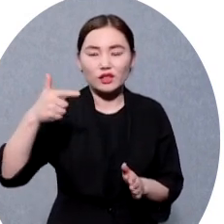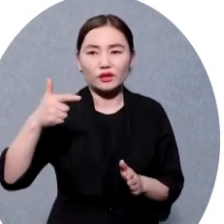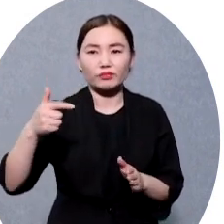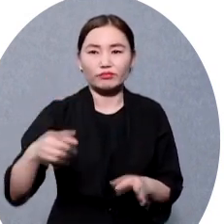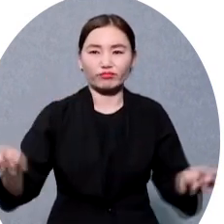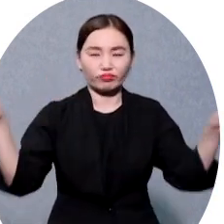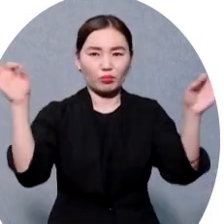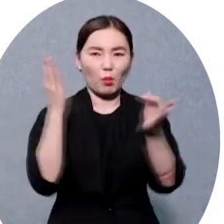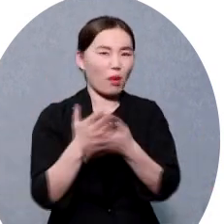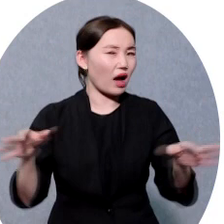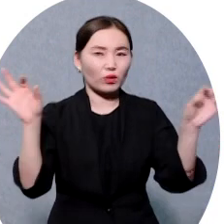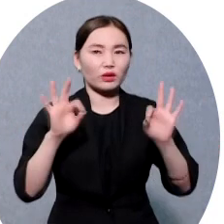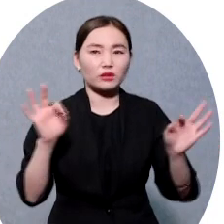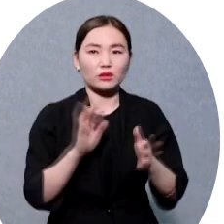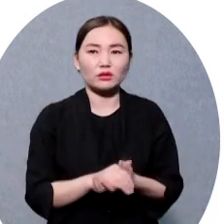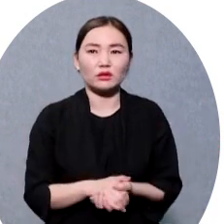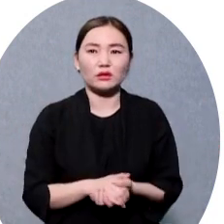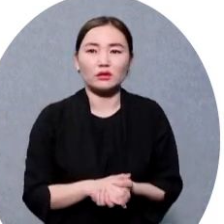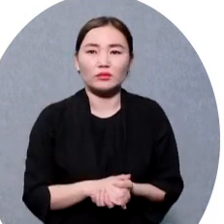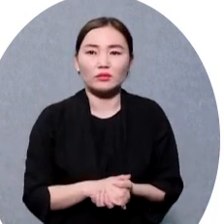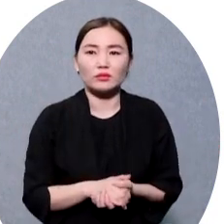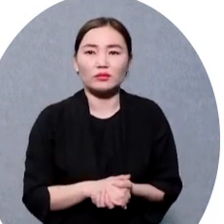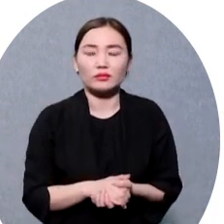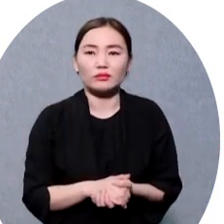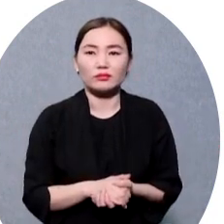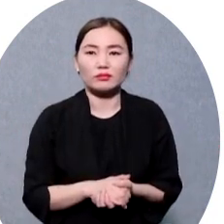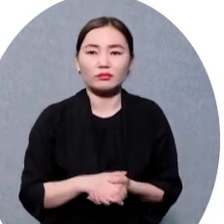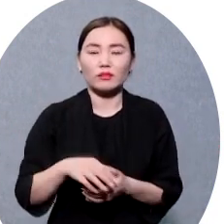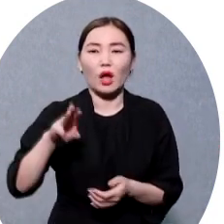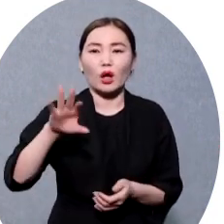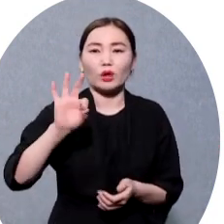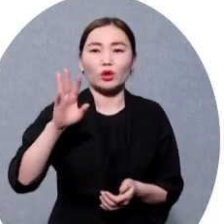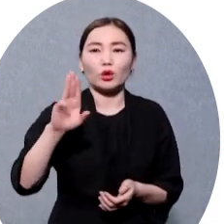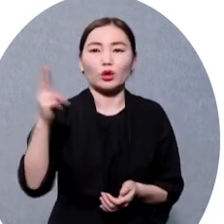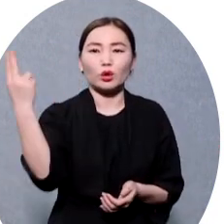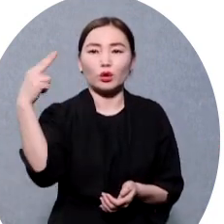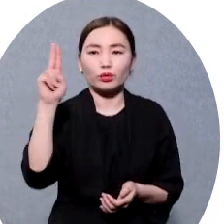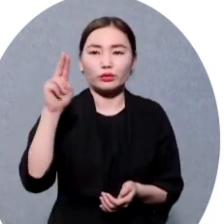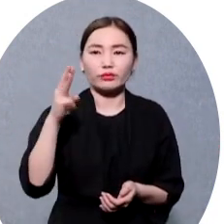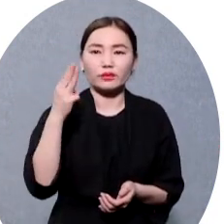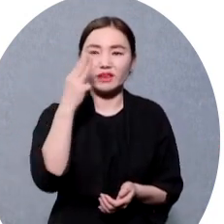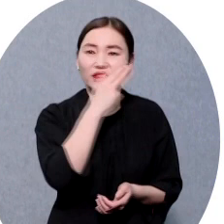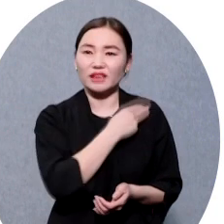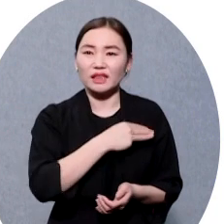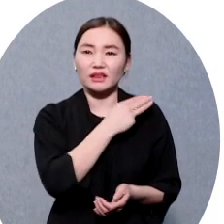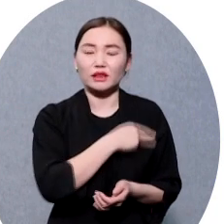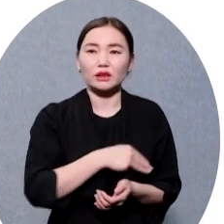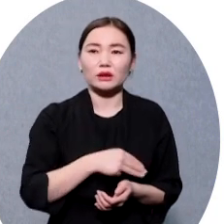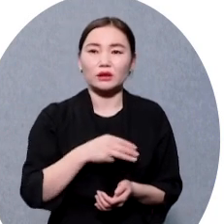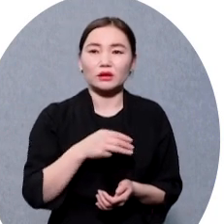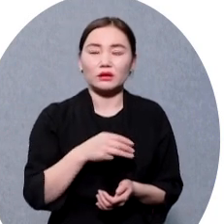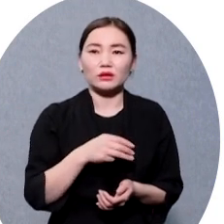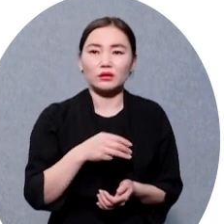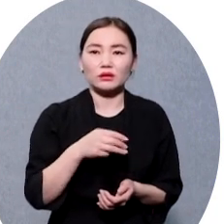бологсдыг одоо аль болохоор одоо дэмжиж эдийн засгийн одоо юм урамшуулыг бол үзүүлж байсан тухайлбал татвараас чөлөөлөгч гэдэг юм